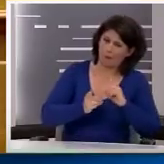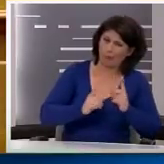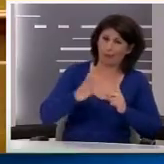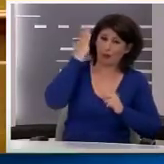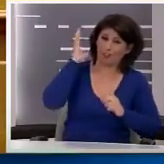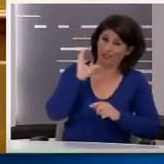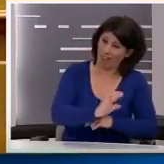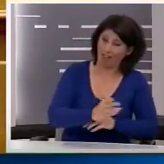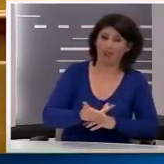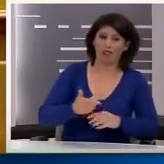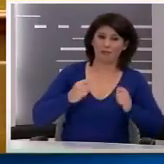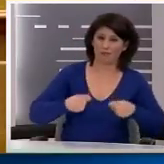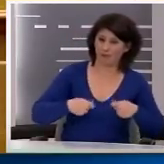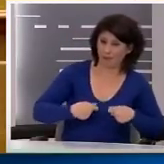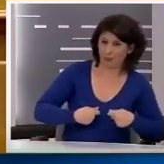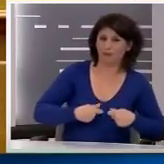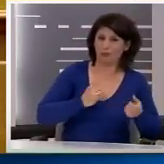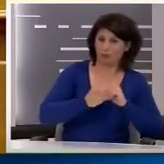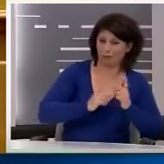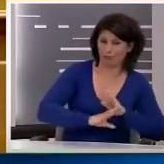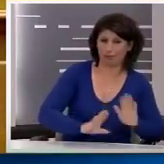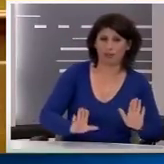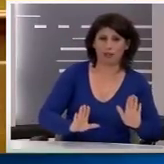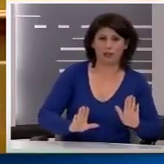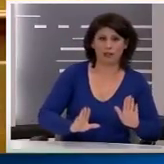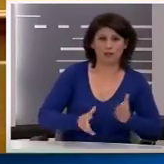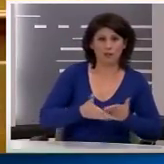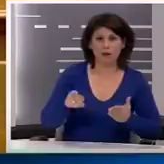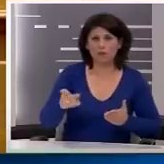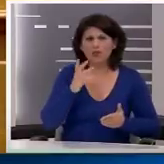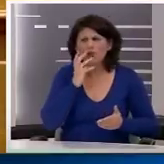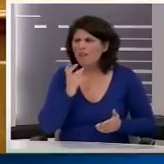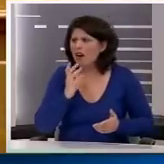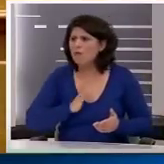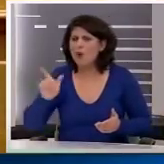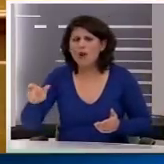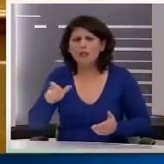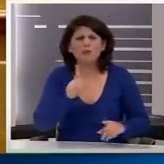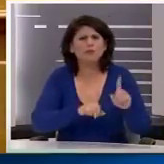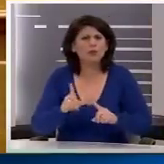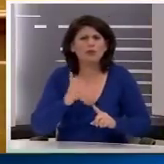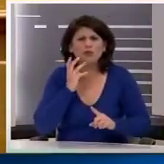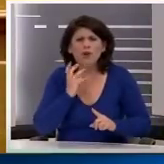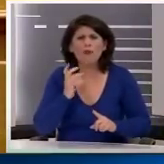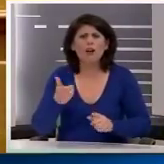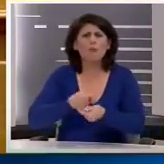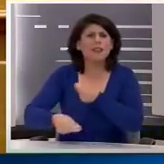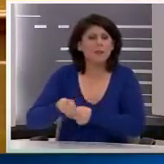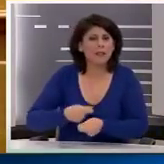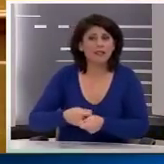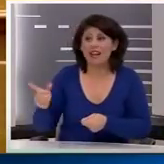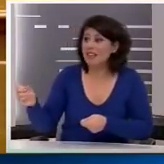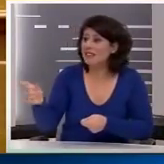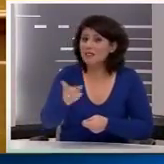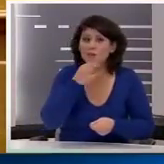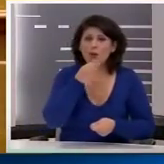το κεφάλαιο και τους κάνει τα χατήρια. Ποιο σοβαρό πολίτη, ποιο σοβαρό επιχειρηματία, εσείς